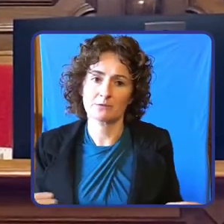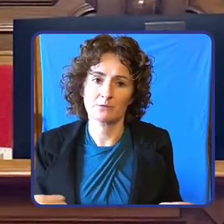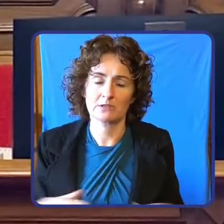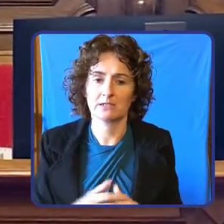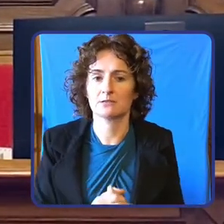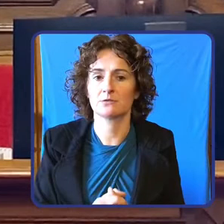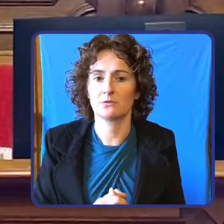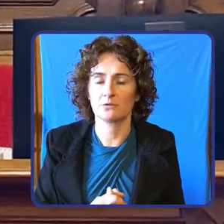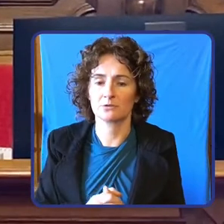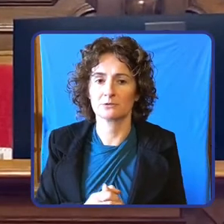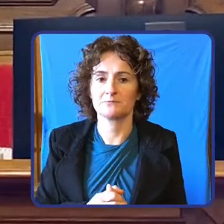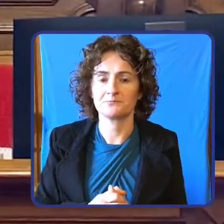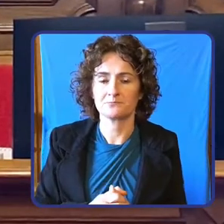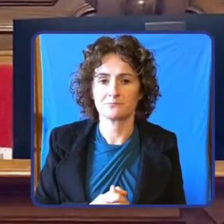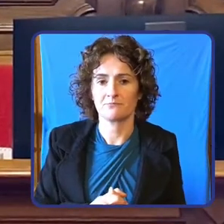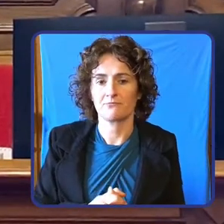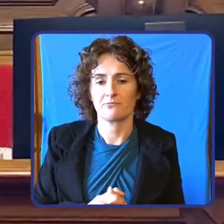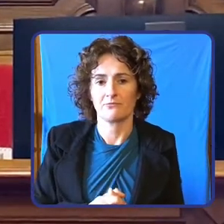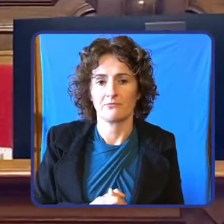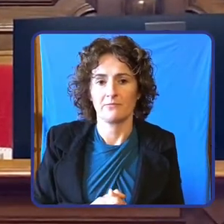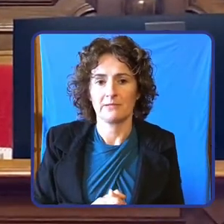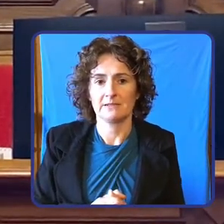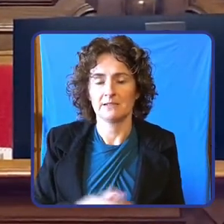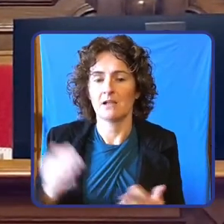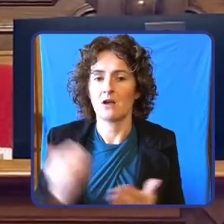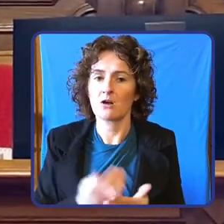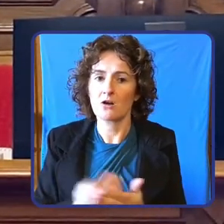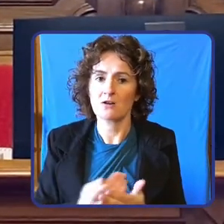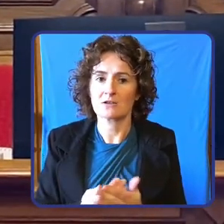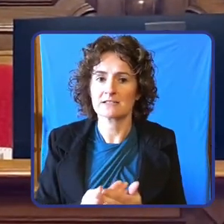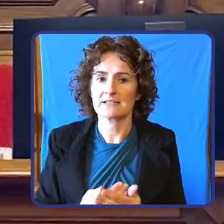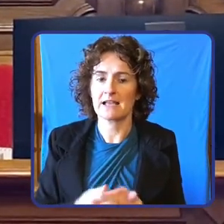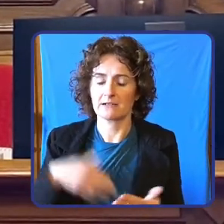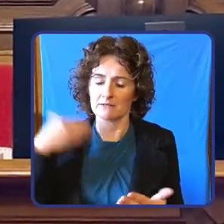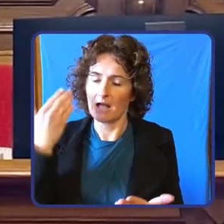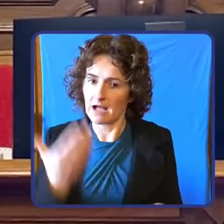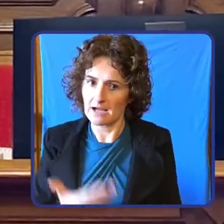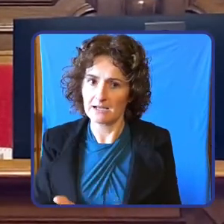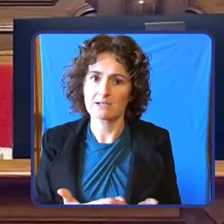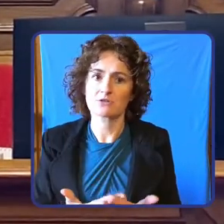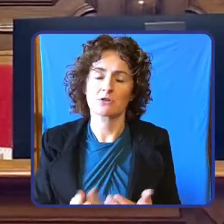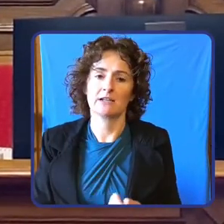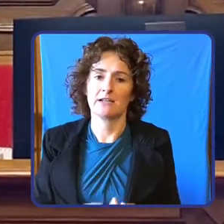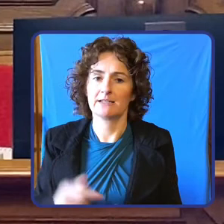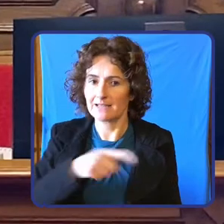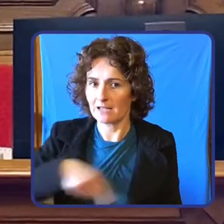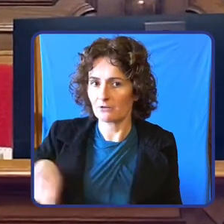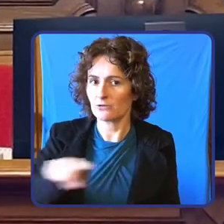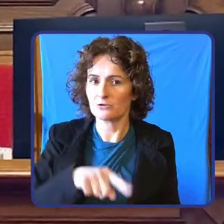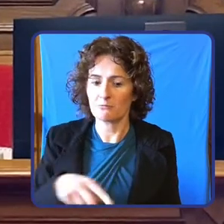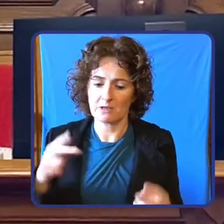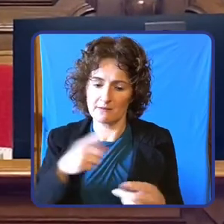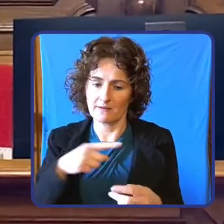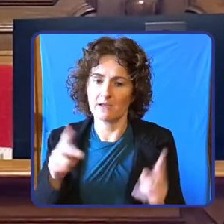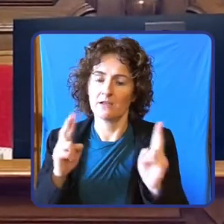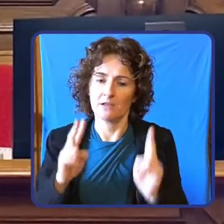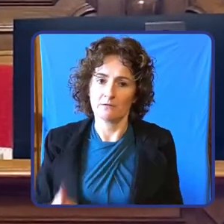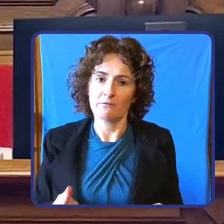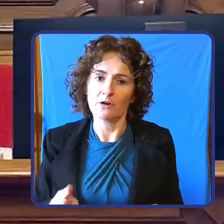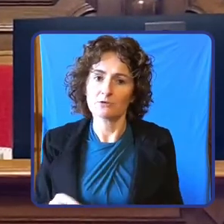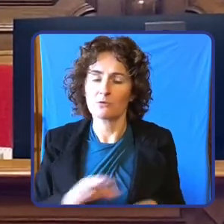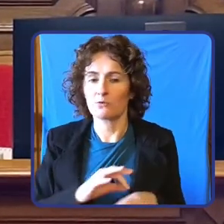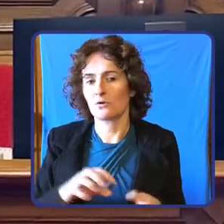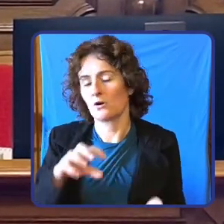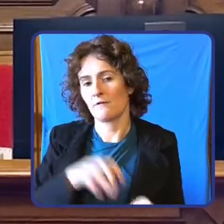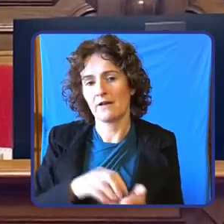vállalkozások építményi adóját is. Úgyhogy a gazdák nagyon hálásak lehetnek, hogy mi vagyunk a város jelenlegi vezetői, rengeteg pénz maradt